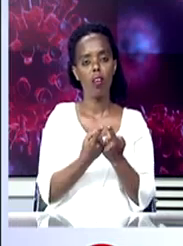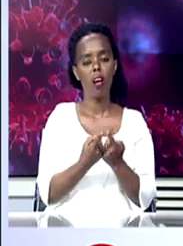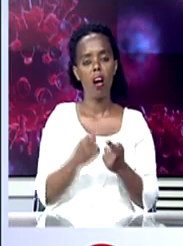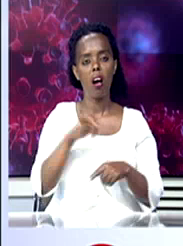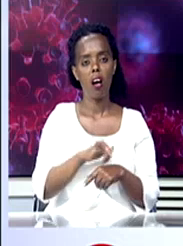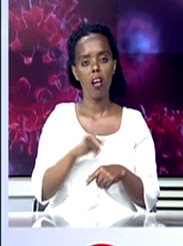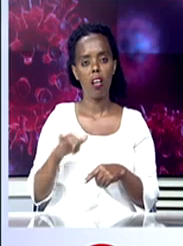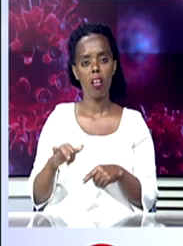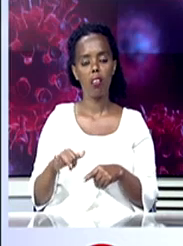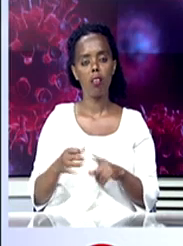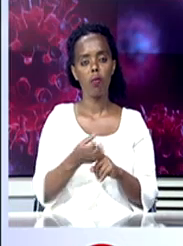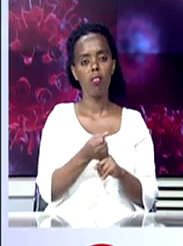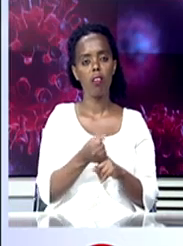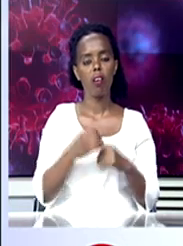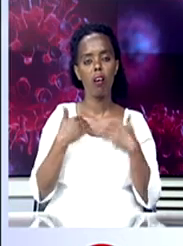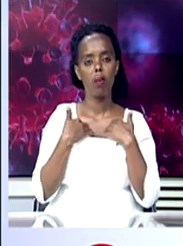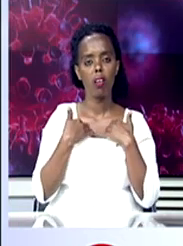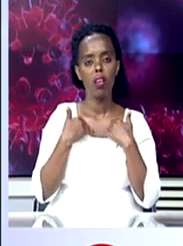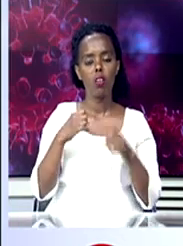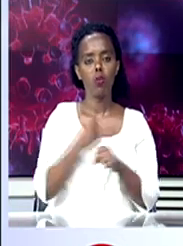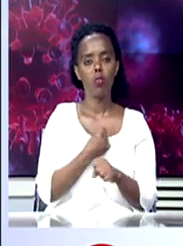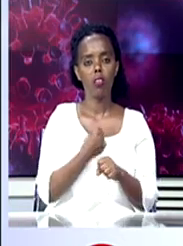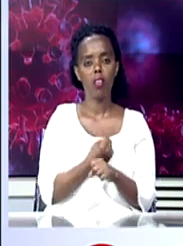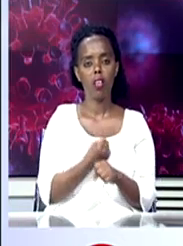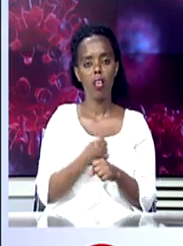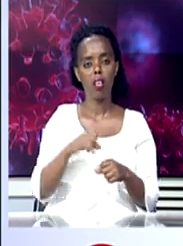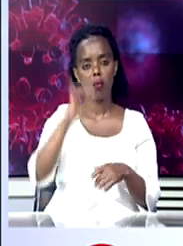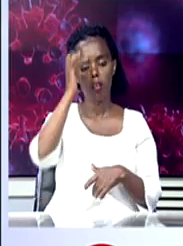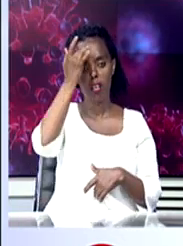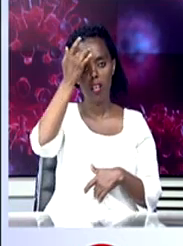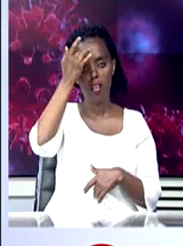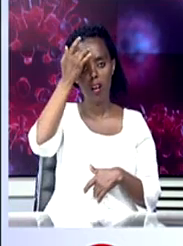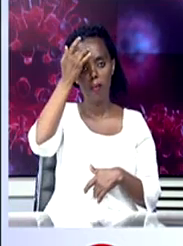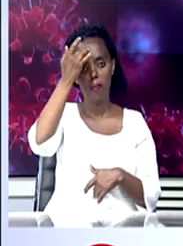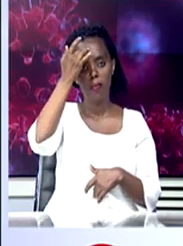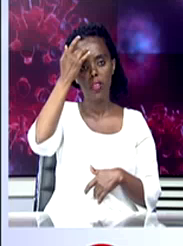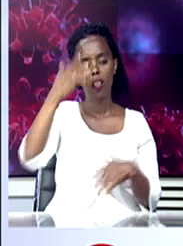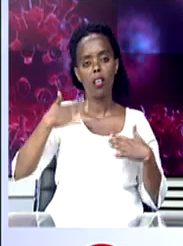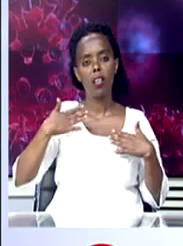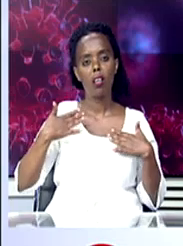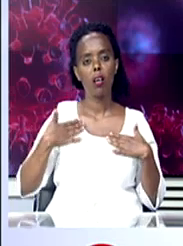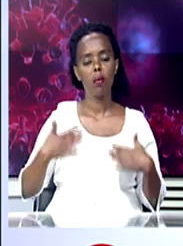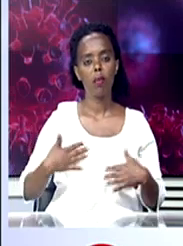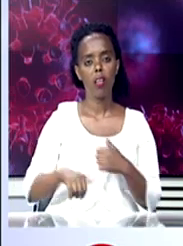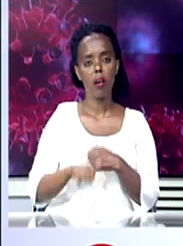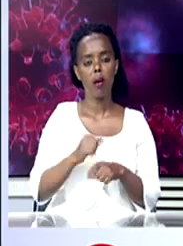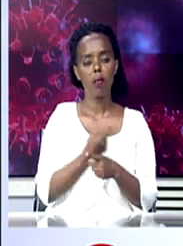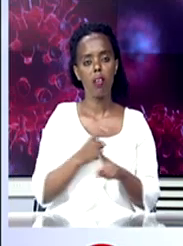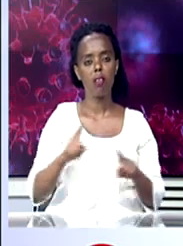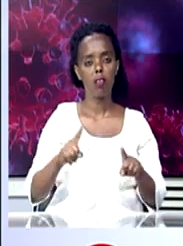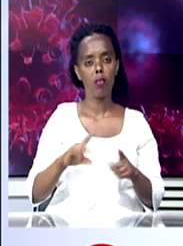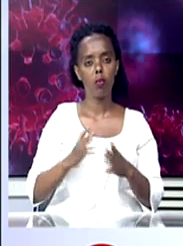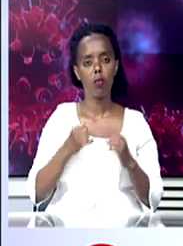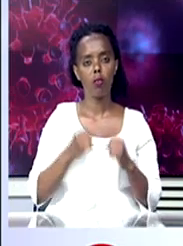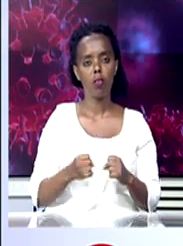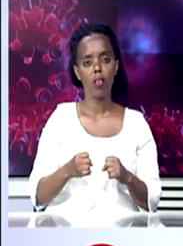haala walitti hidhaminsa qabuun walfaana yoo hojjetan dhibee kanarraa qaamni midhamaan bilisa ta'uu danda'a.